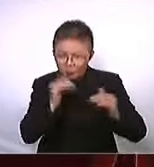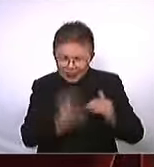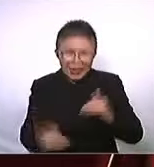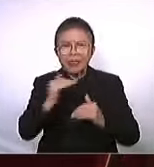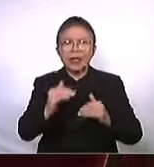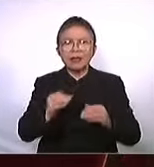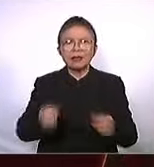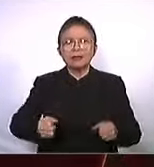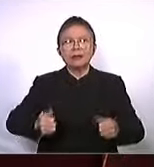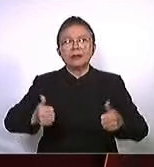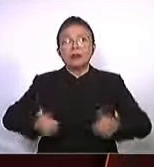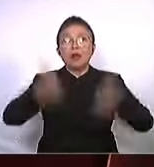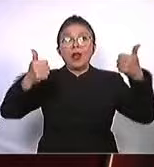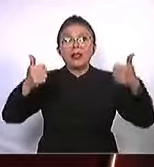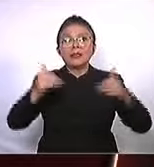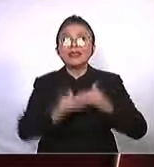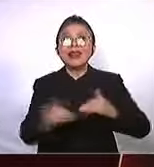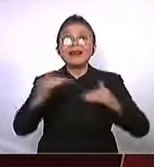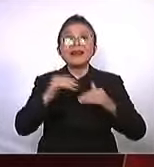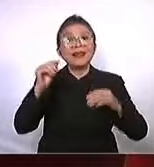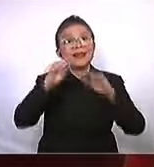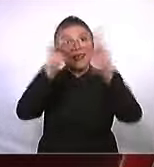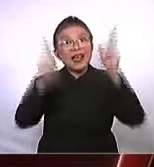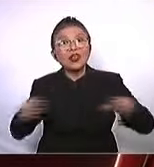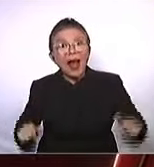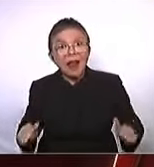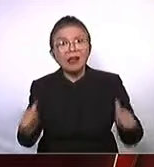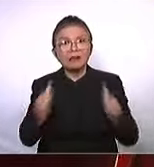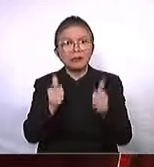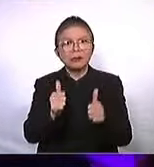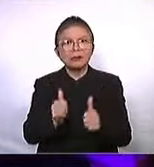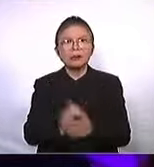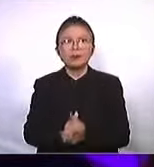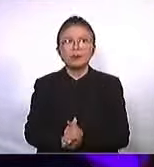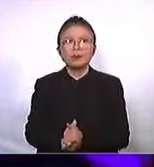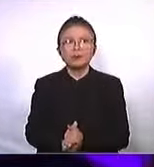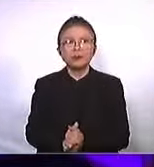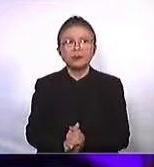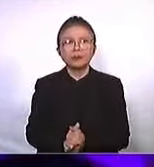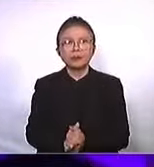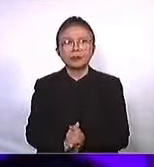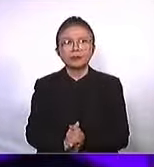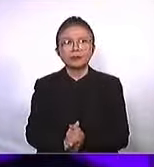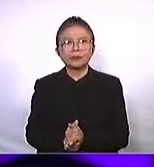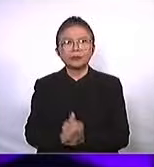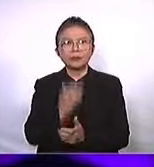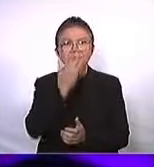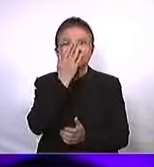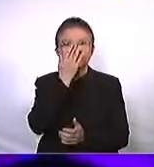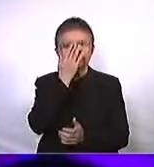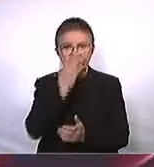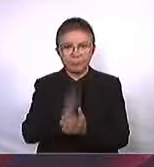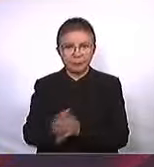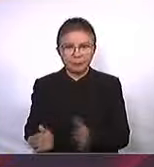kualitas berstandar internasional. Cukup Bapak, harap tenang. Selanjutnya kita akan